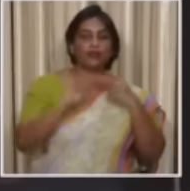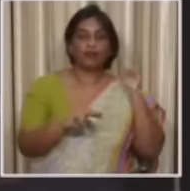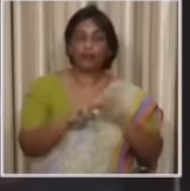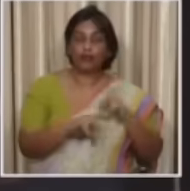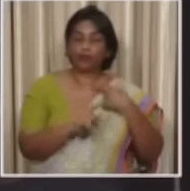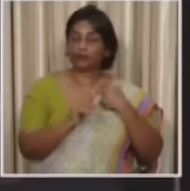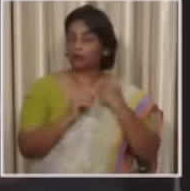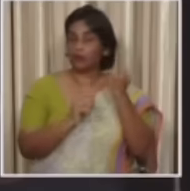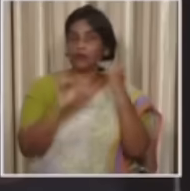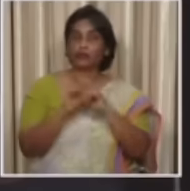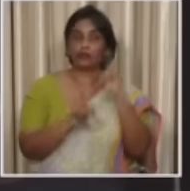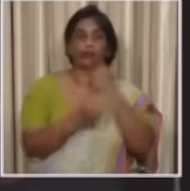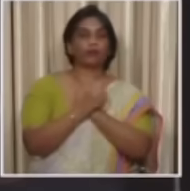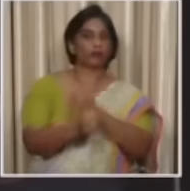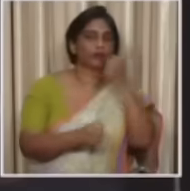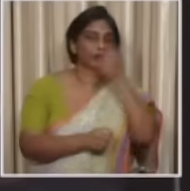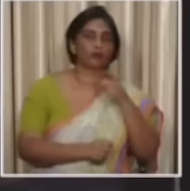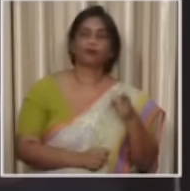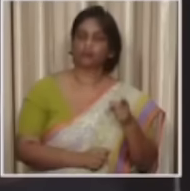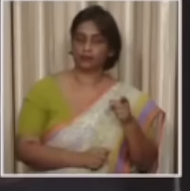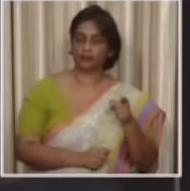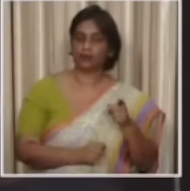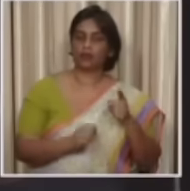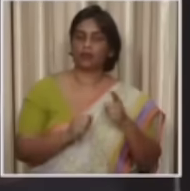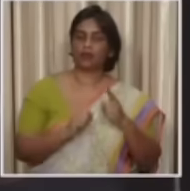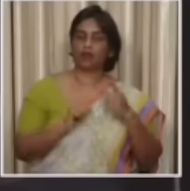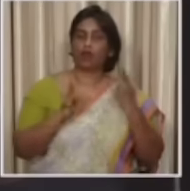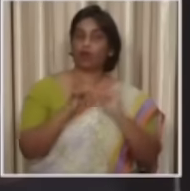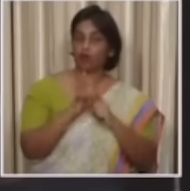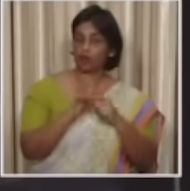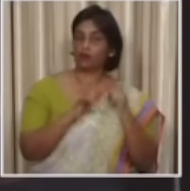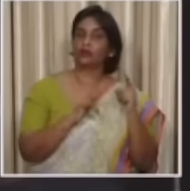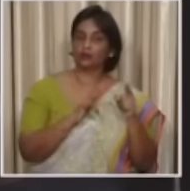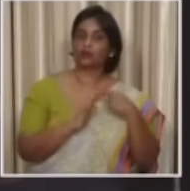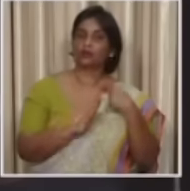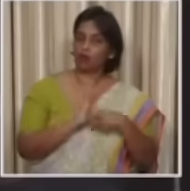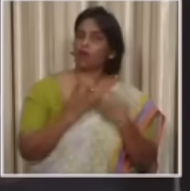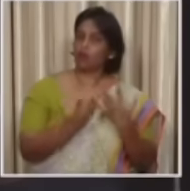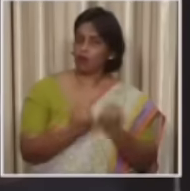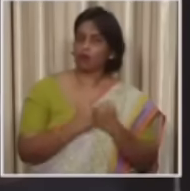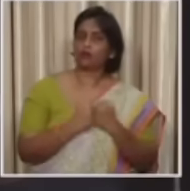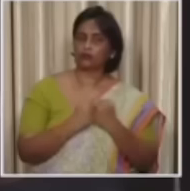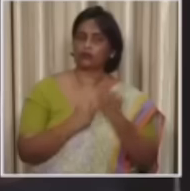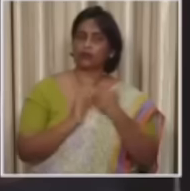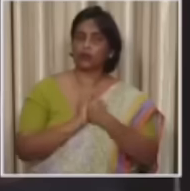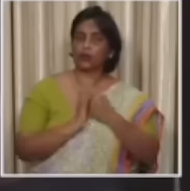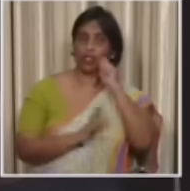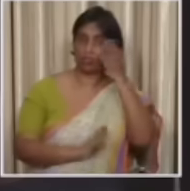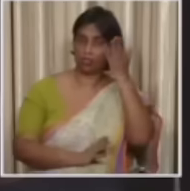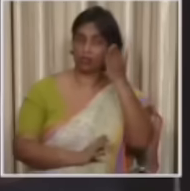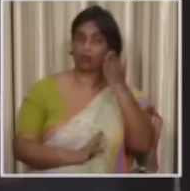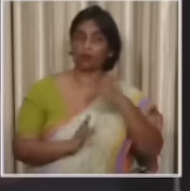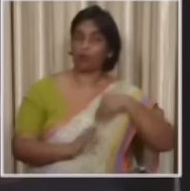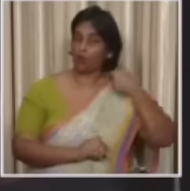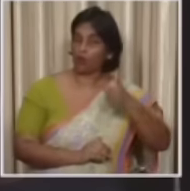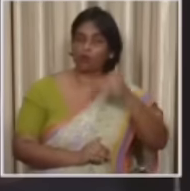හිරේට දැම්මේ. හොරගම් කළා. හරි? ඊළඟට ඔනෙස්ටි. ඒක මේ රටට අවශ්‍යයි. ඔබතුමාගේ පියා ශ්‍රේෂ්ඨ